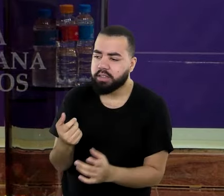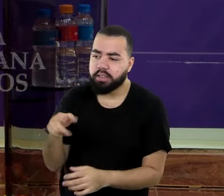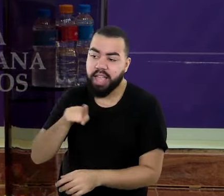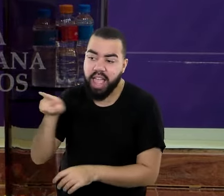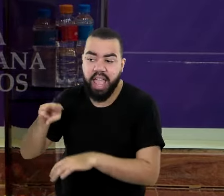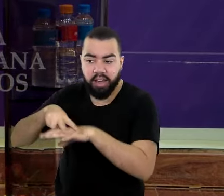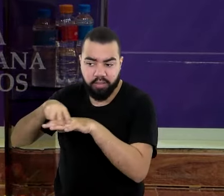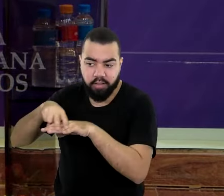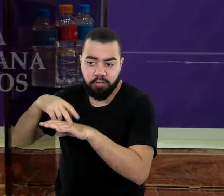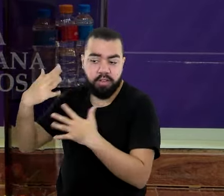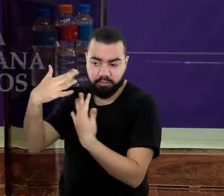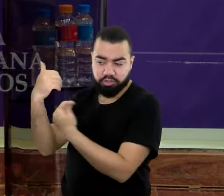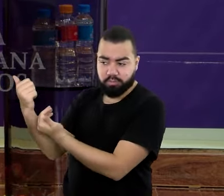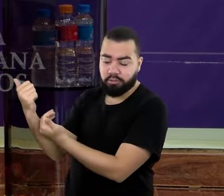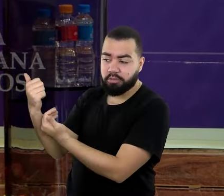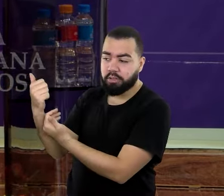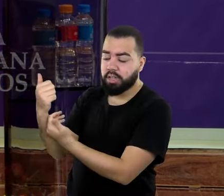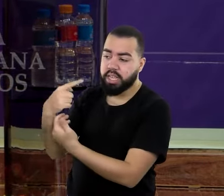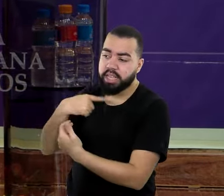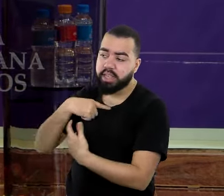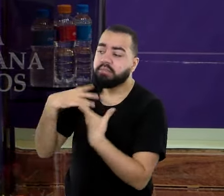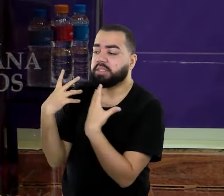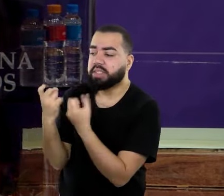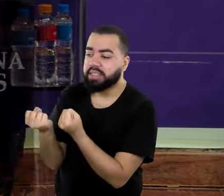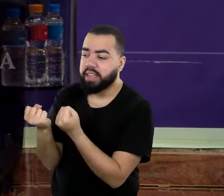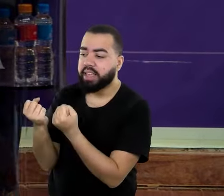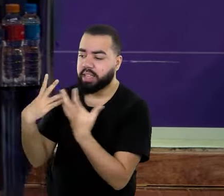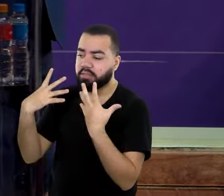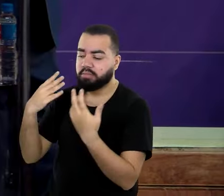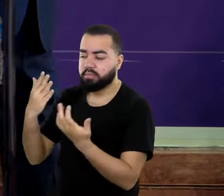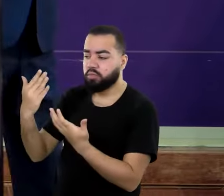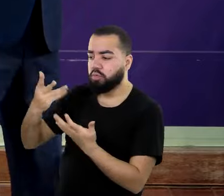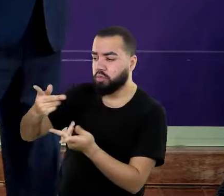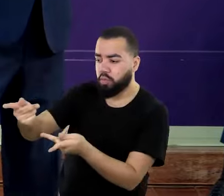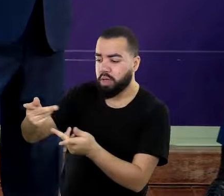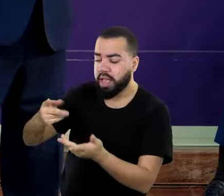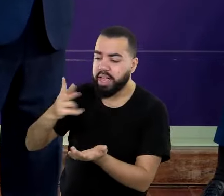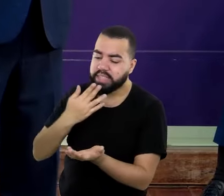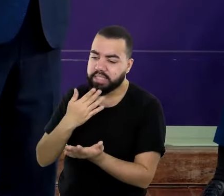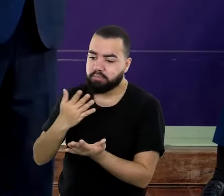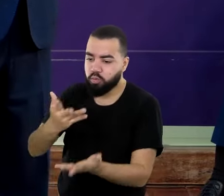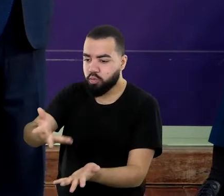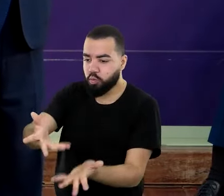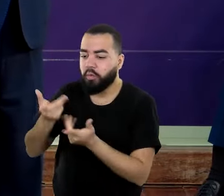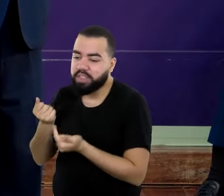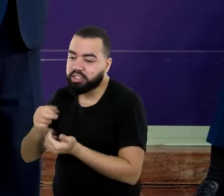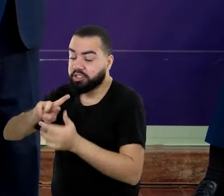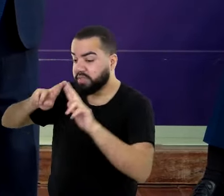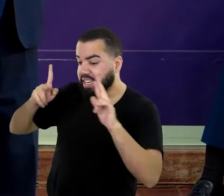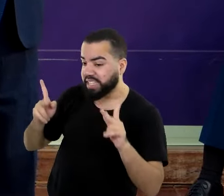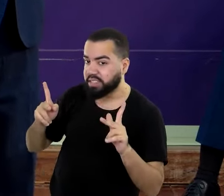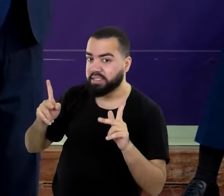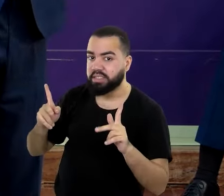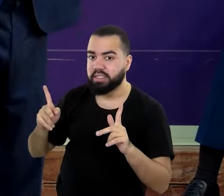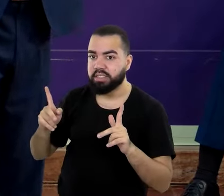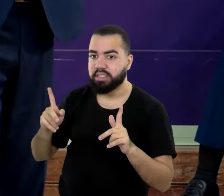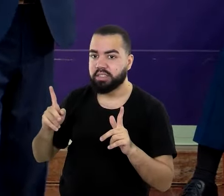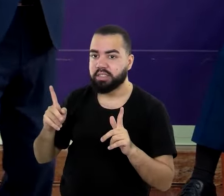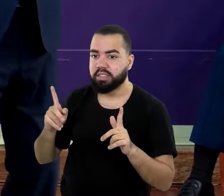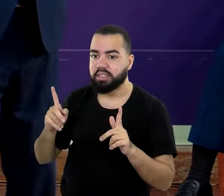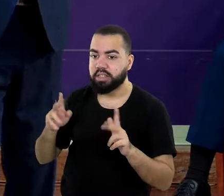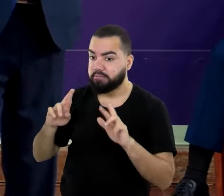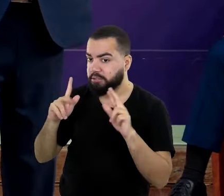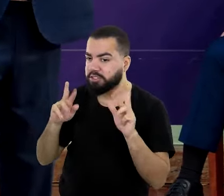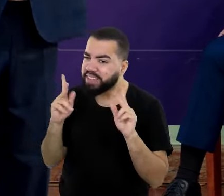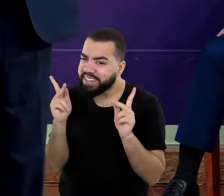convite evangelismo meio diferente." 황춘자 성도가 어느 날 왔습니다, 자기에게. E falou que essa pessoa veio. 손을